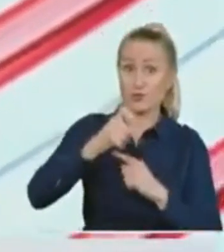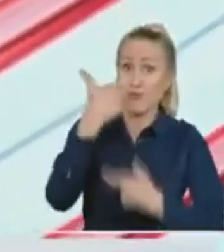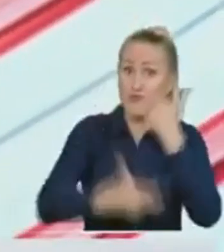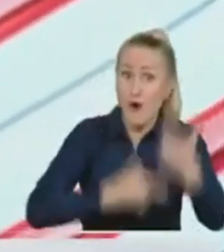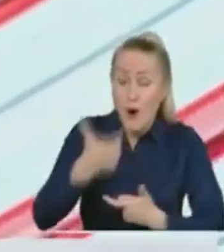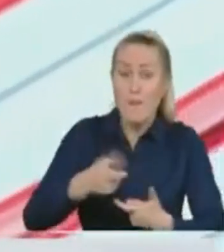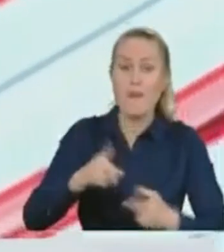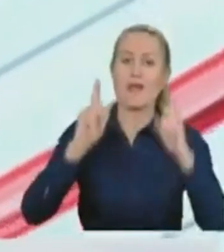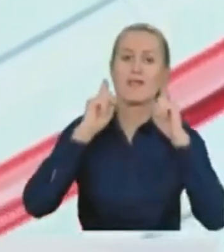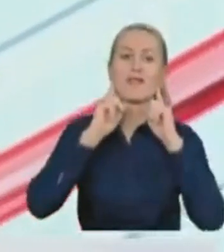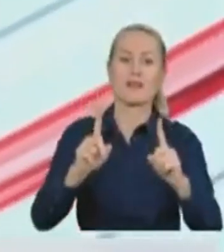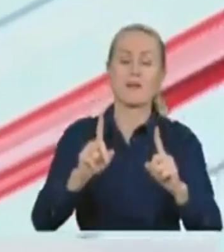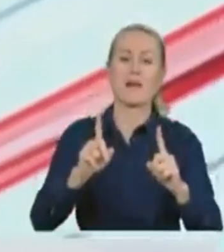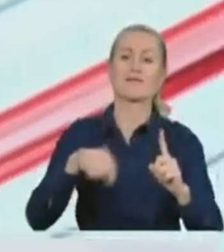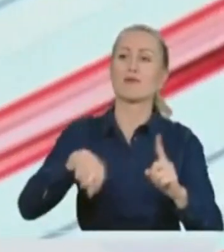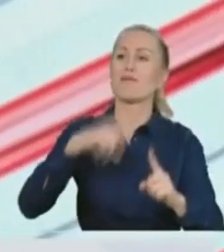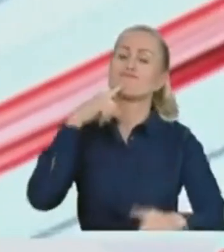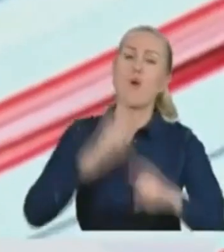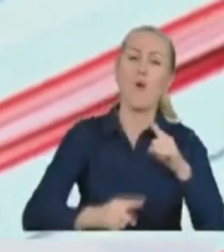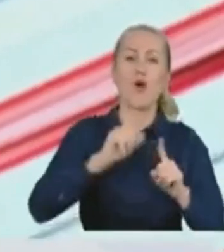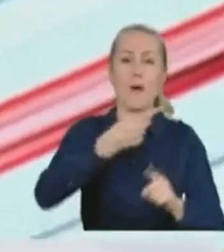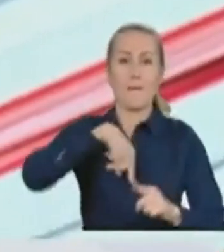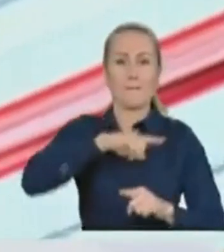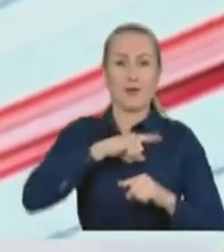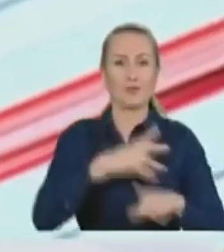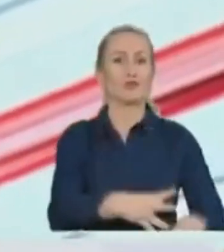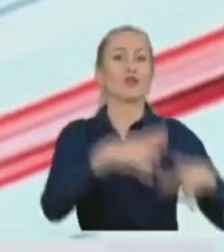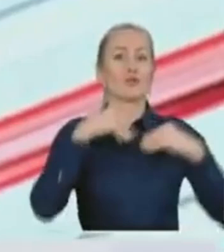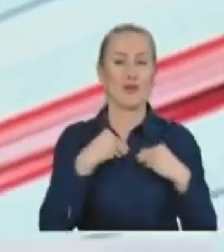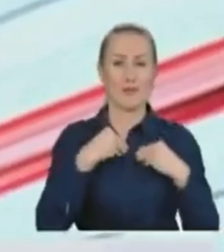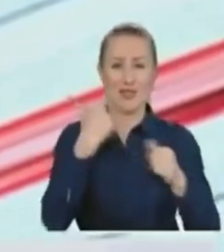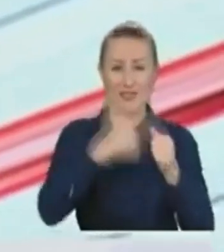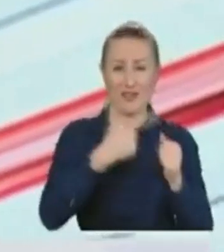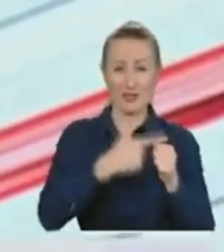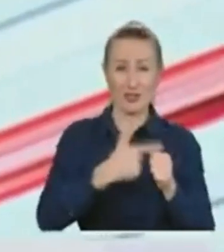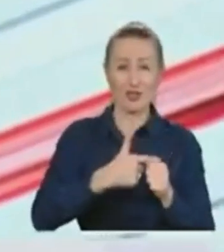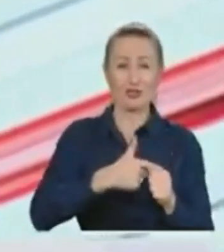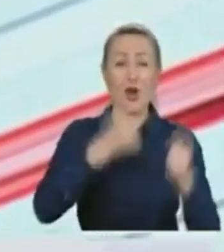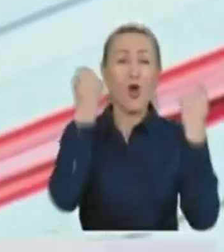згідно якої ми приймаємо 20 мільйонів тонн вугілля з Росії за останні 2 роки.